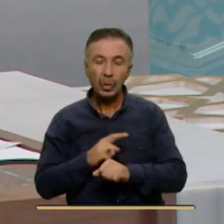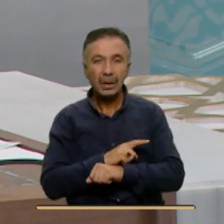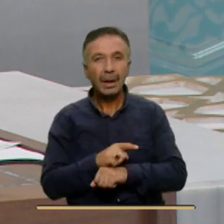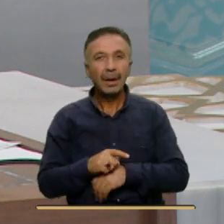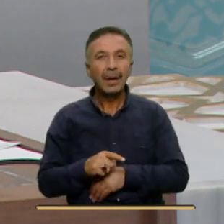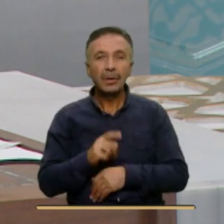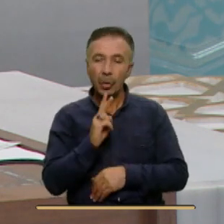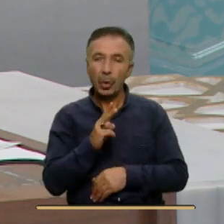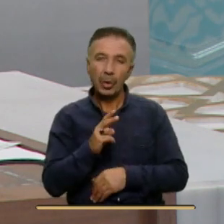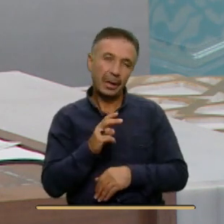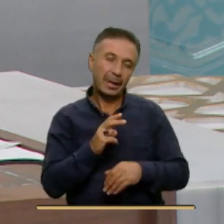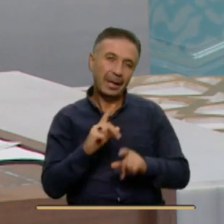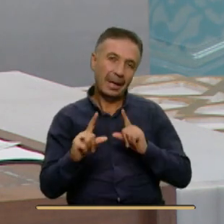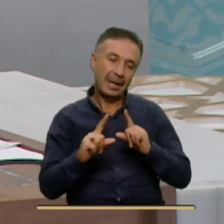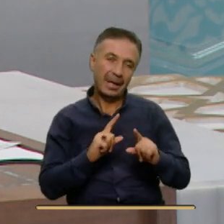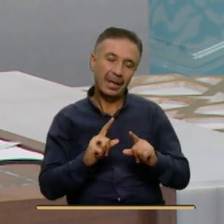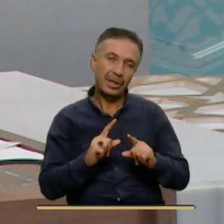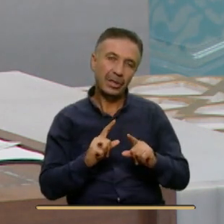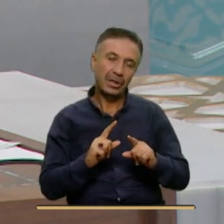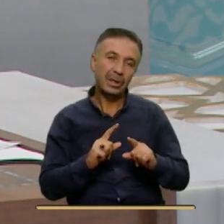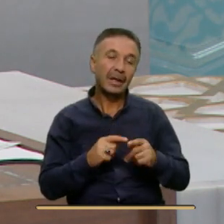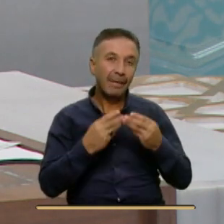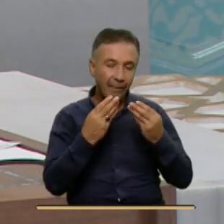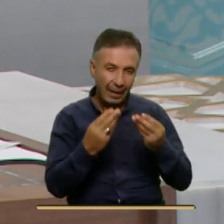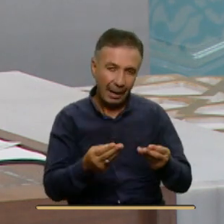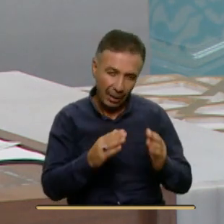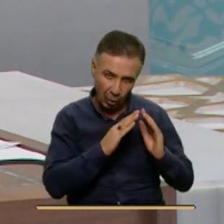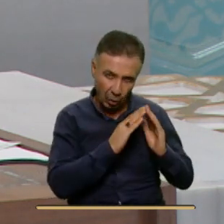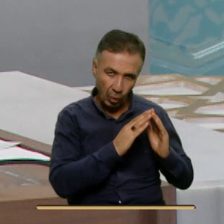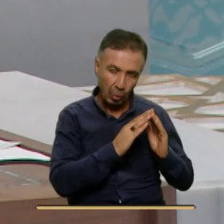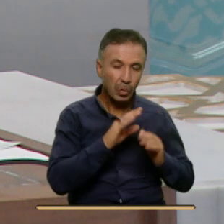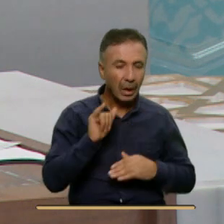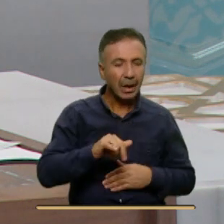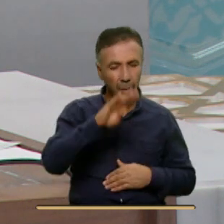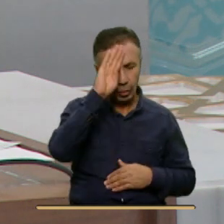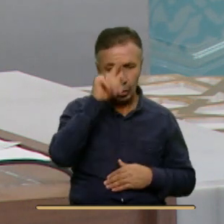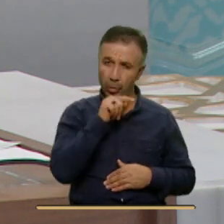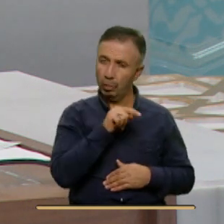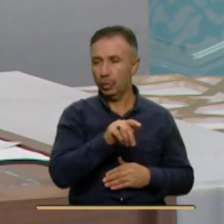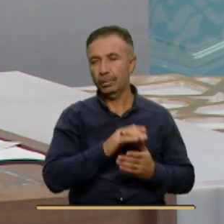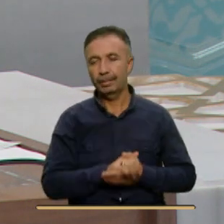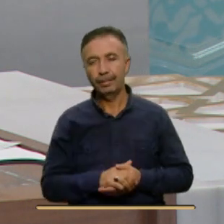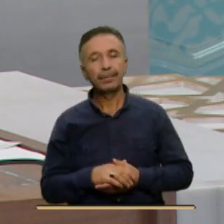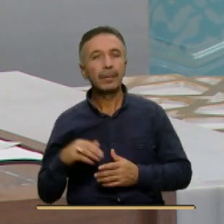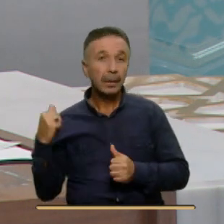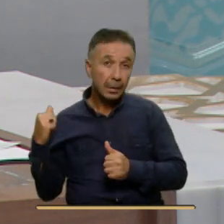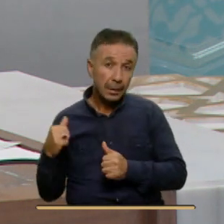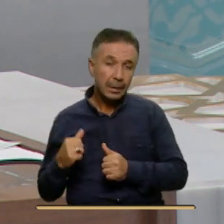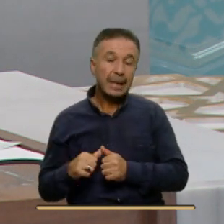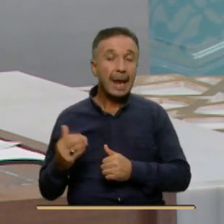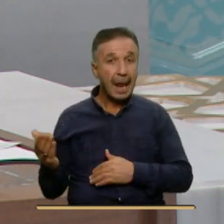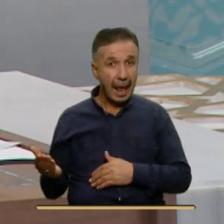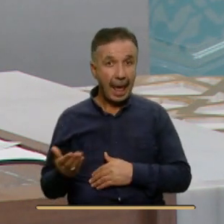onun ihtiyacını karşılamaktır komşuluk hukuku kıymetli müminler. Yine